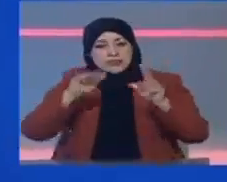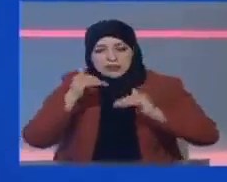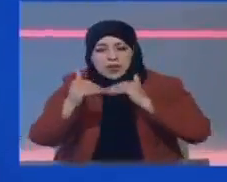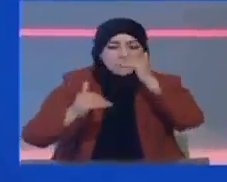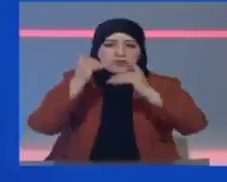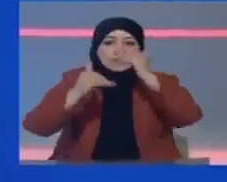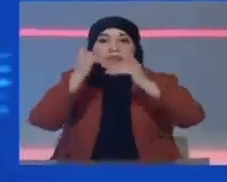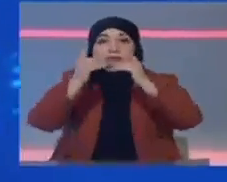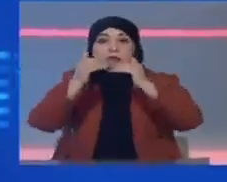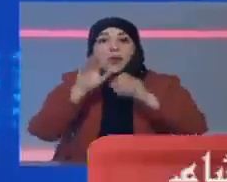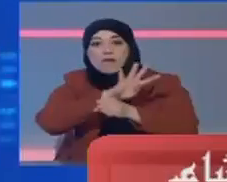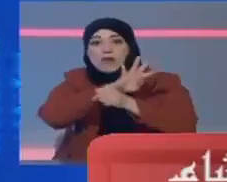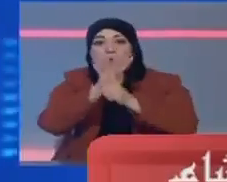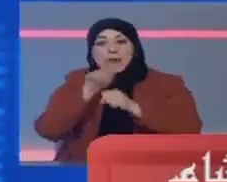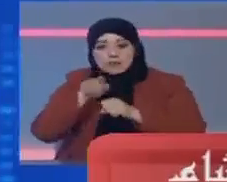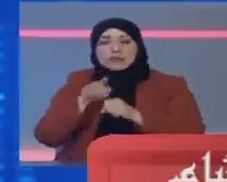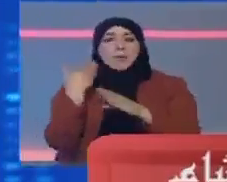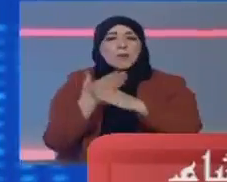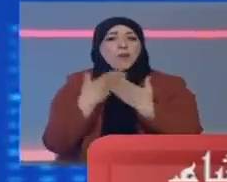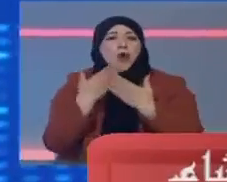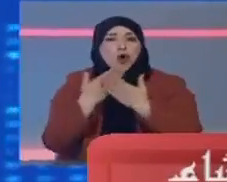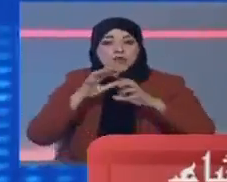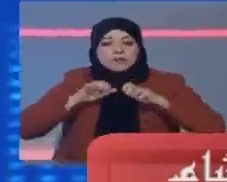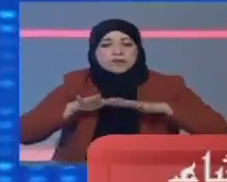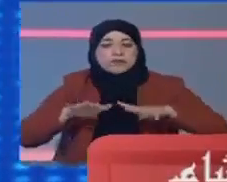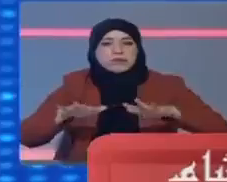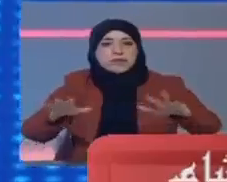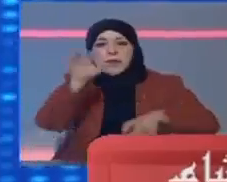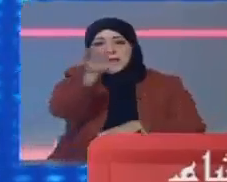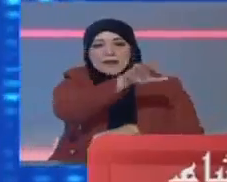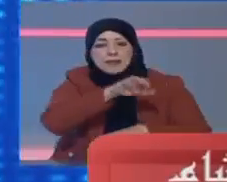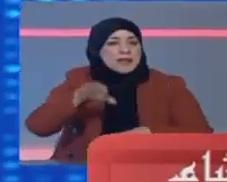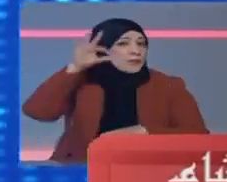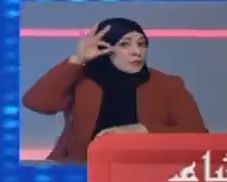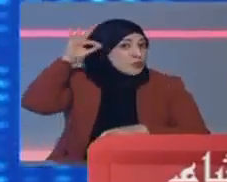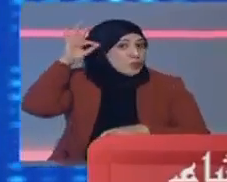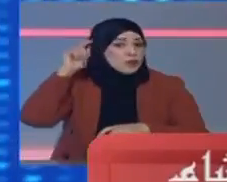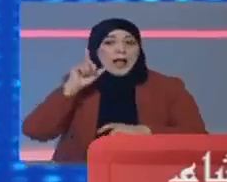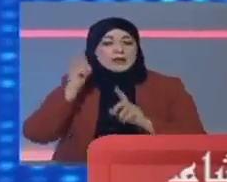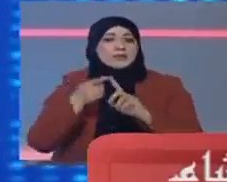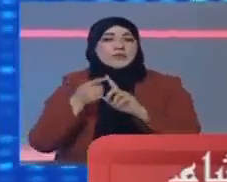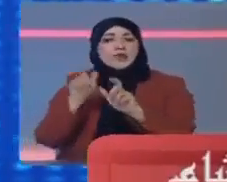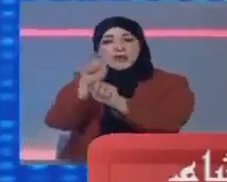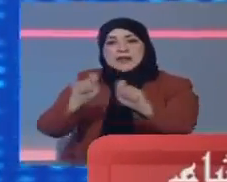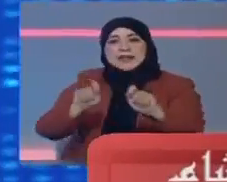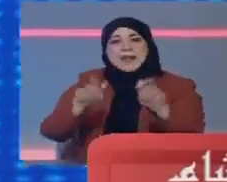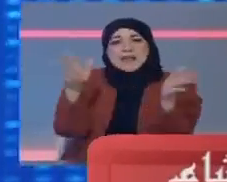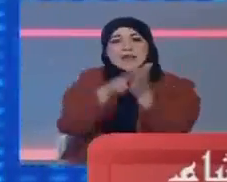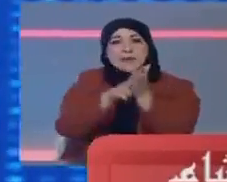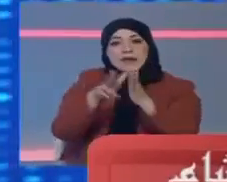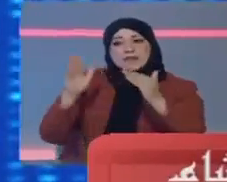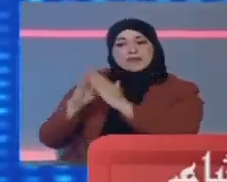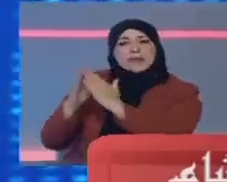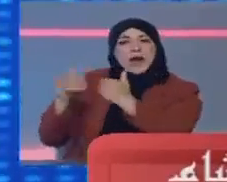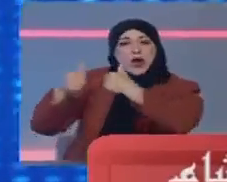الوبائي يؤشر على انتشار المرض بسرعه بعده مناطق من البلاد مما يستوجب الالتزام بتطبيق الحجر